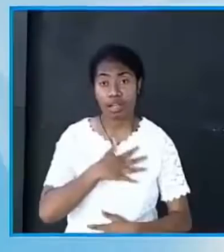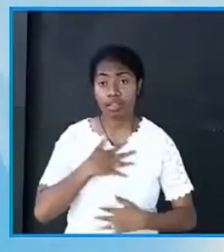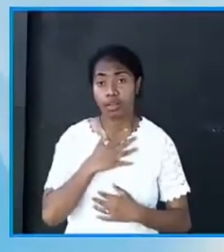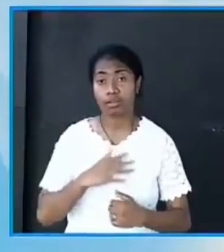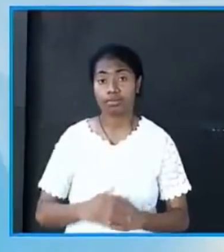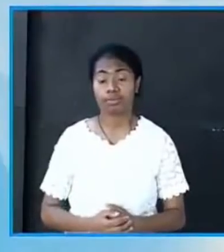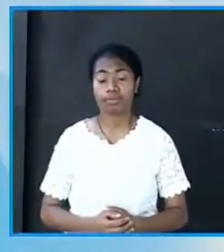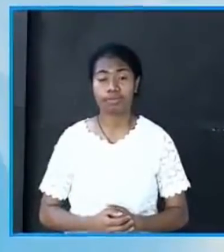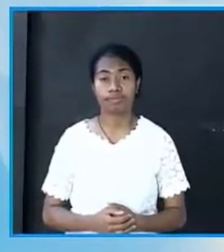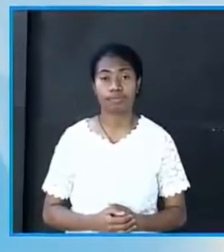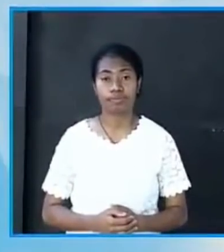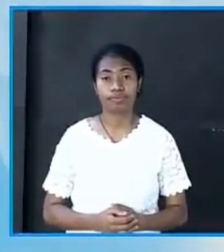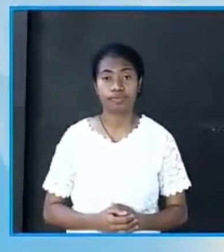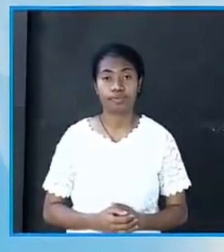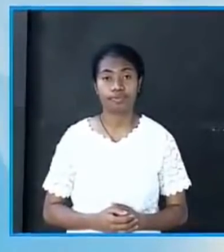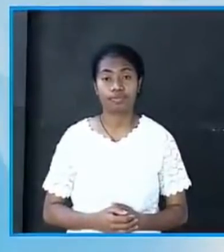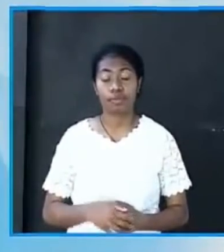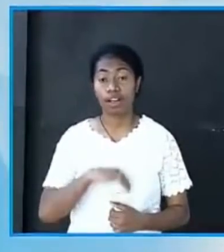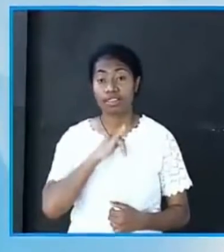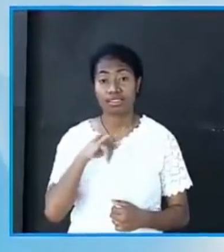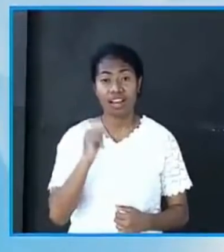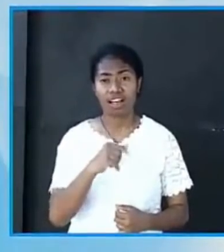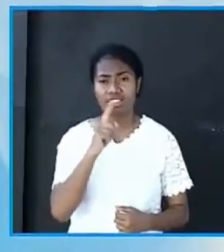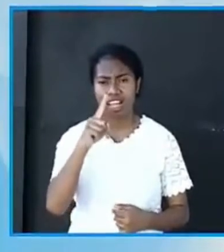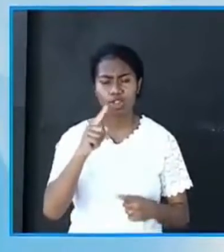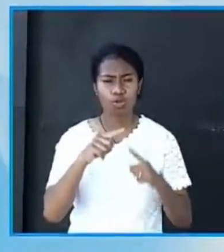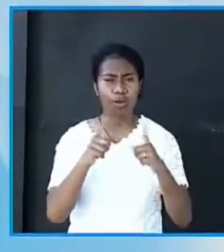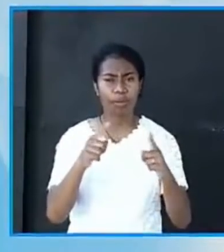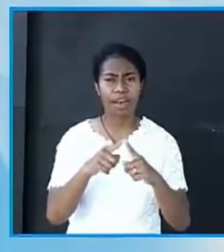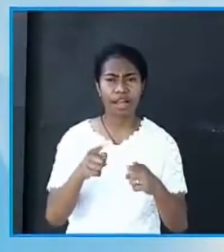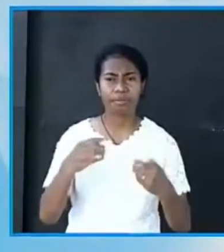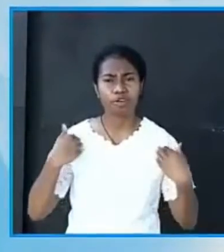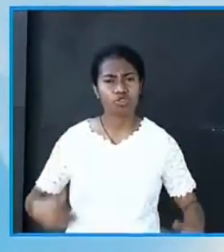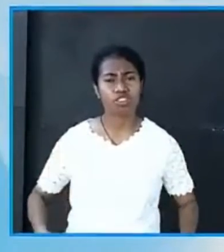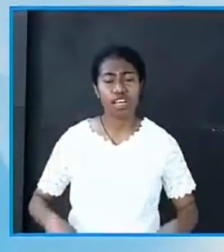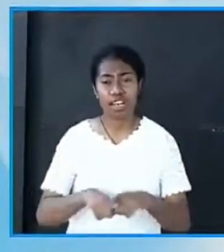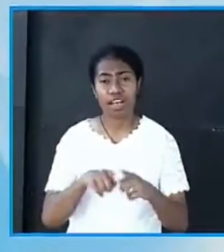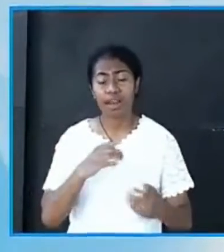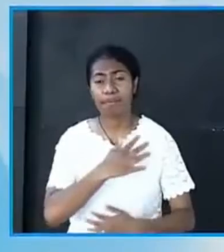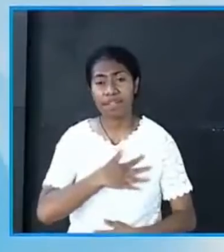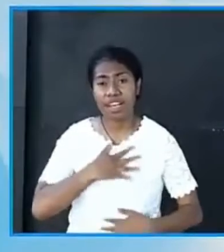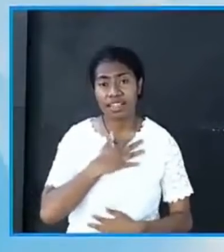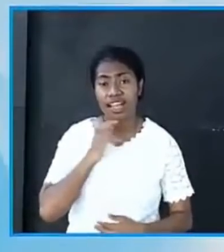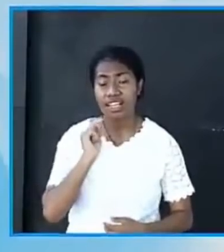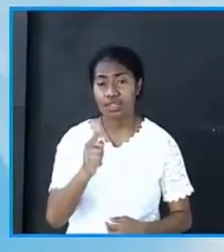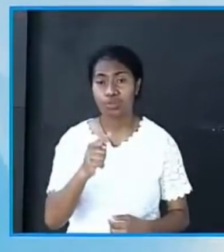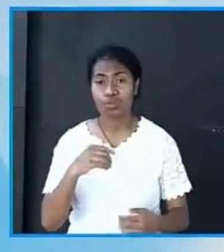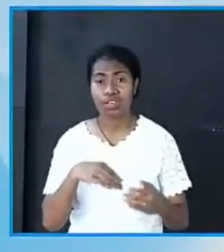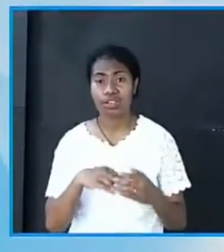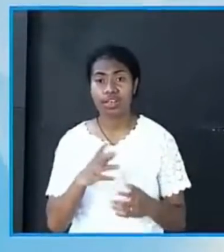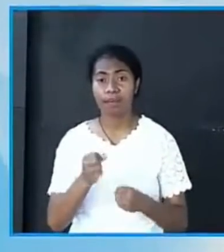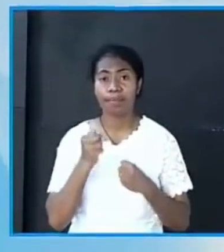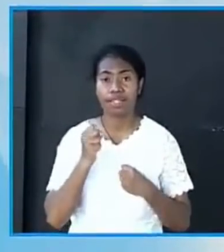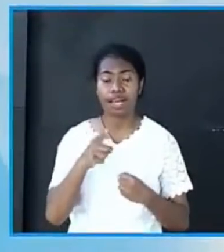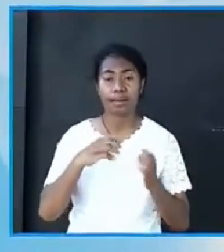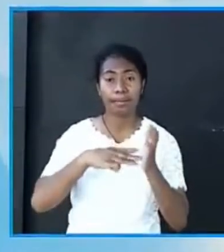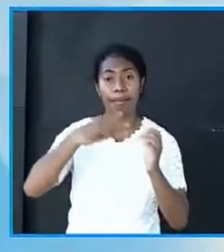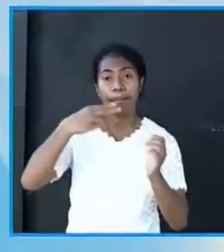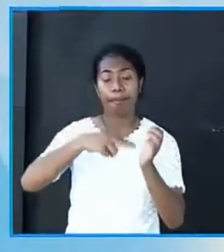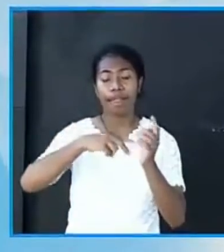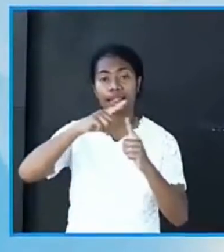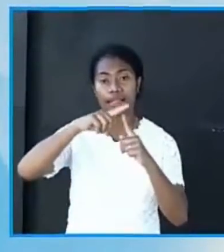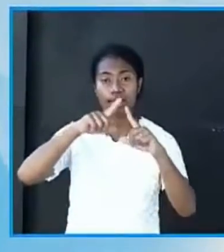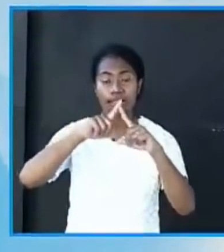patok salah satu perbedaan manusia dengan binatang terdapat dalam hal tertawa